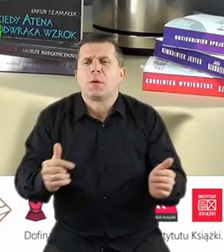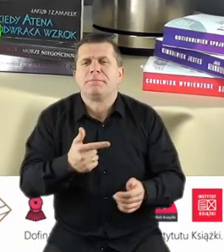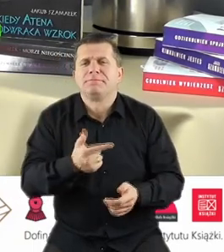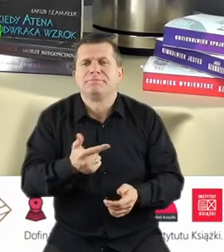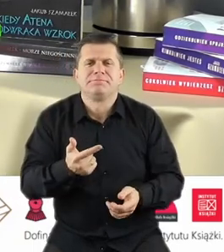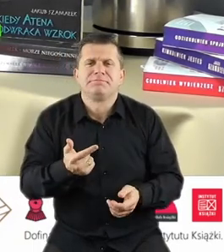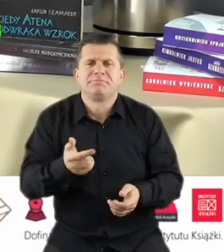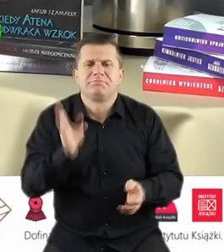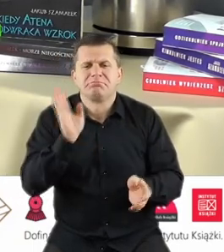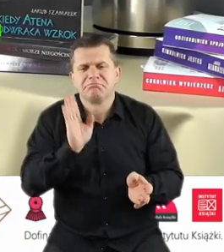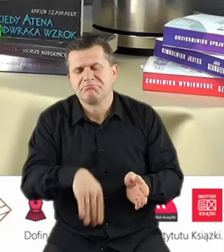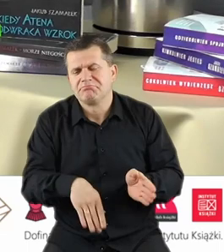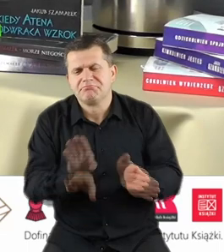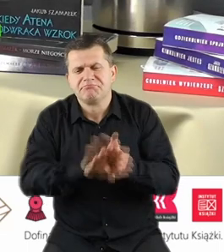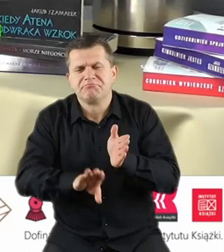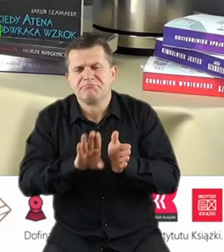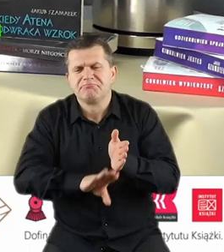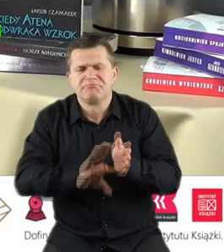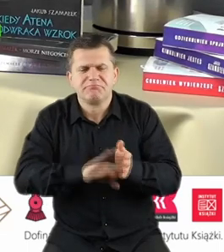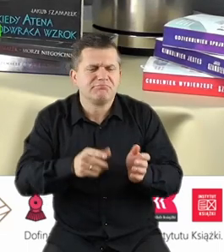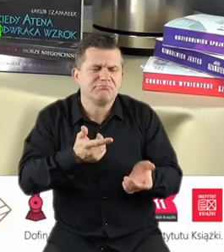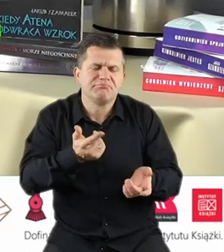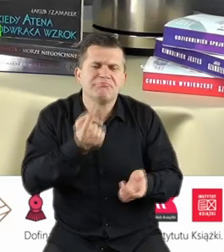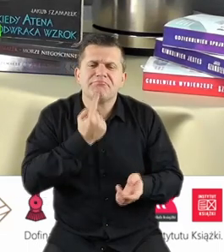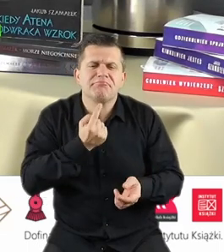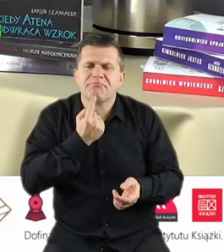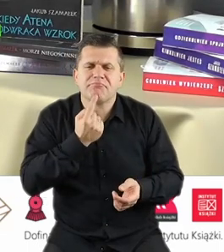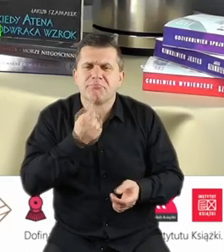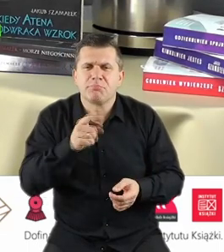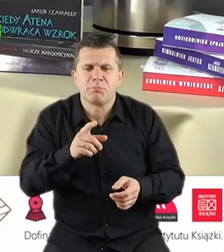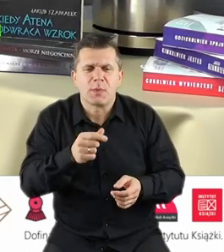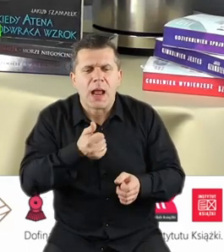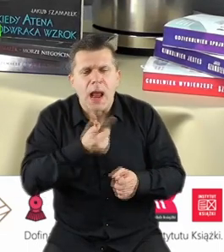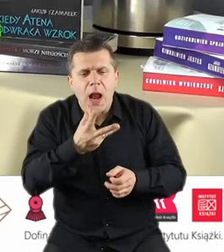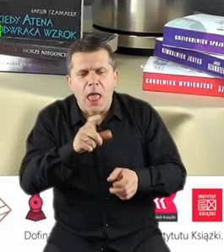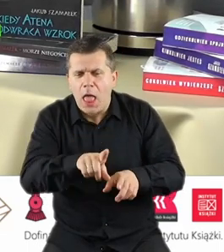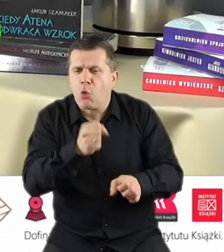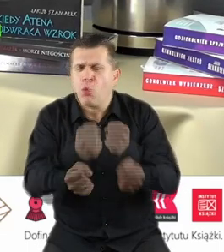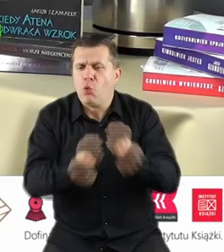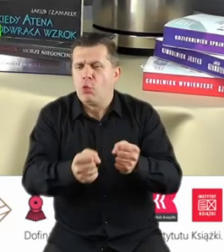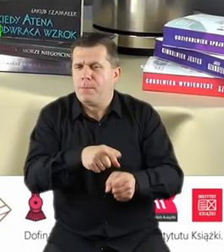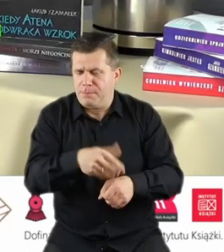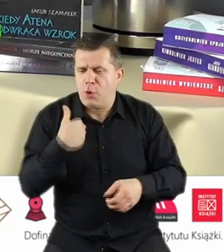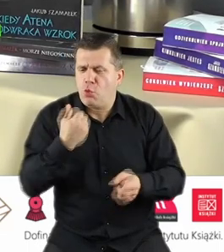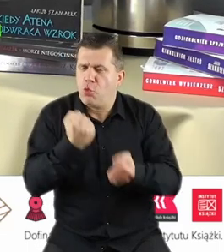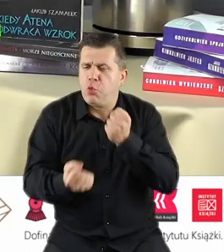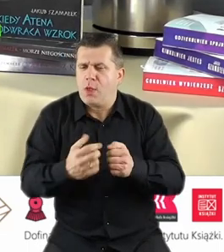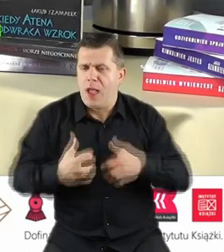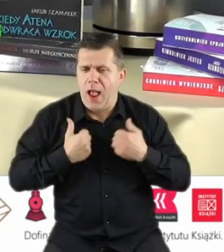był to jednak parę zapór, które te dzieci musiały pokonać, żeby z takimi